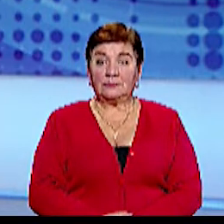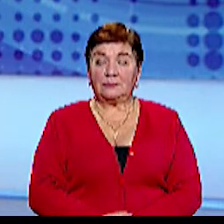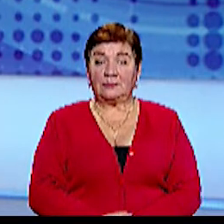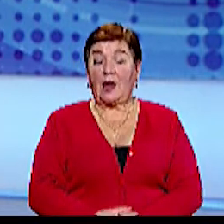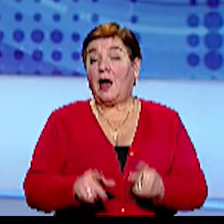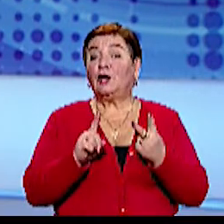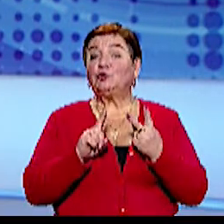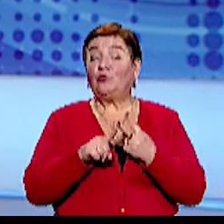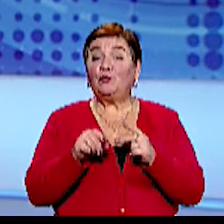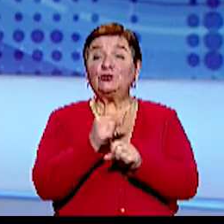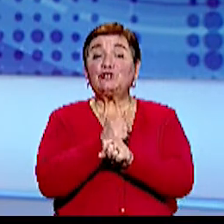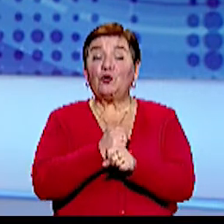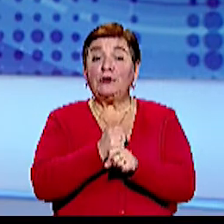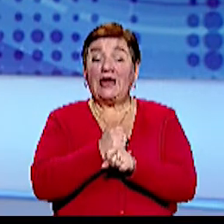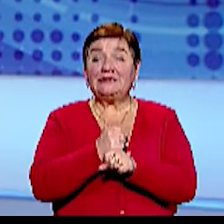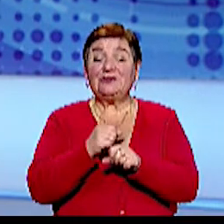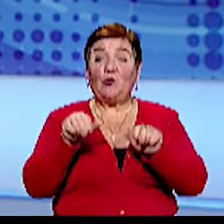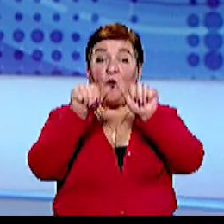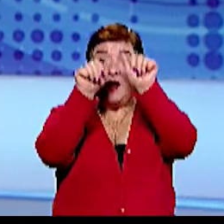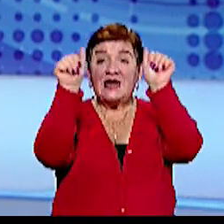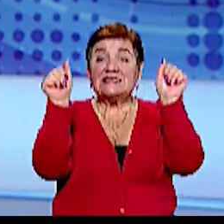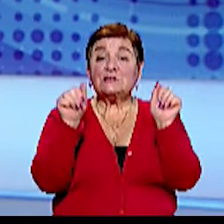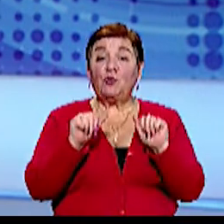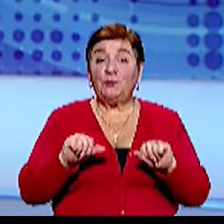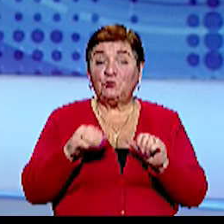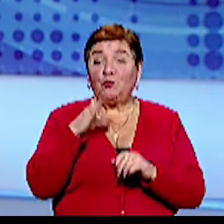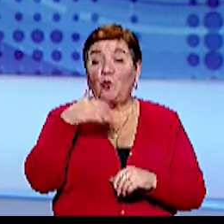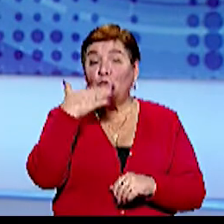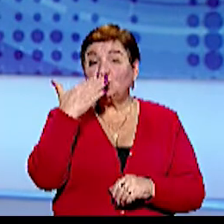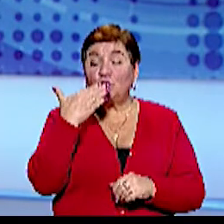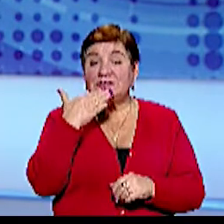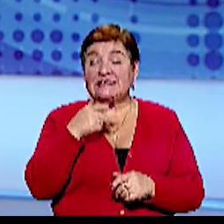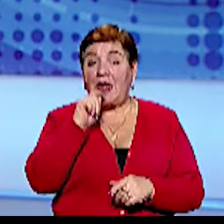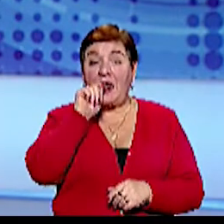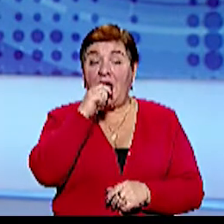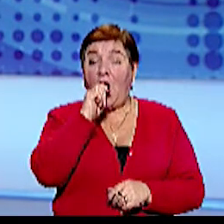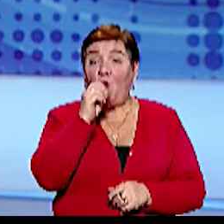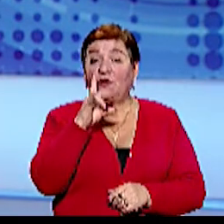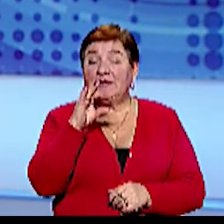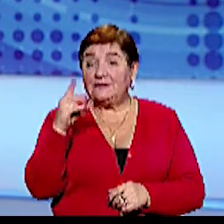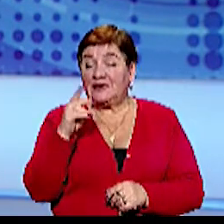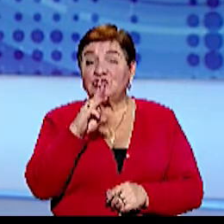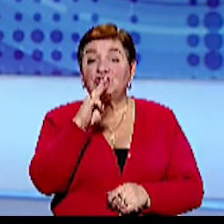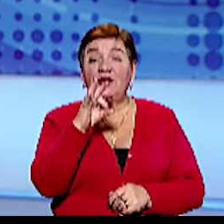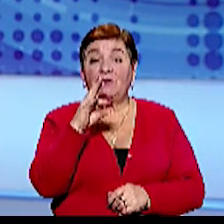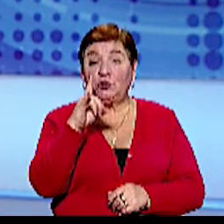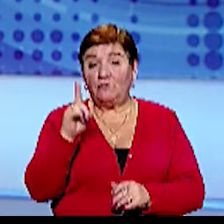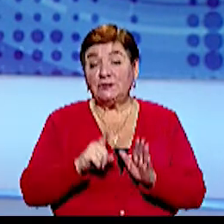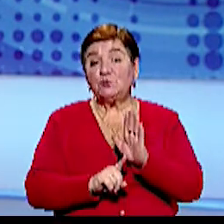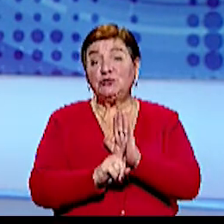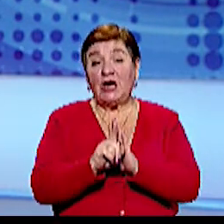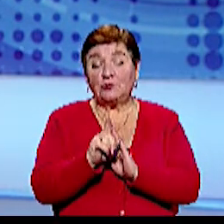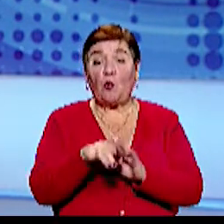Другу шоколадну скульптуру «Сакура на снігу» виготовив ужгородський кондитер Валентин Штефаньо. За його словами, спочатку він